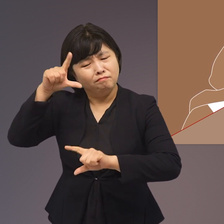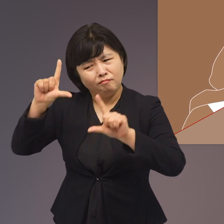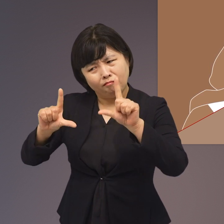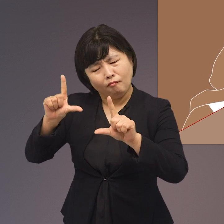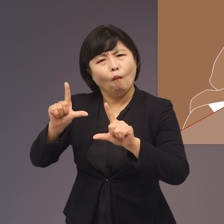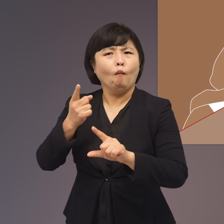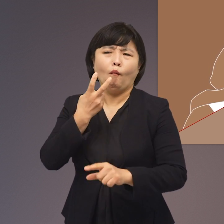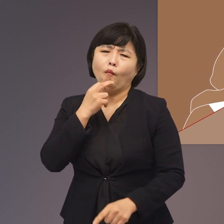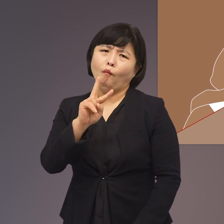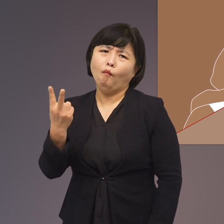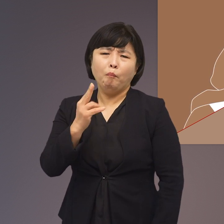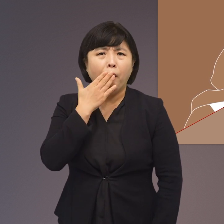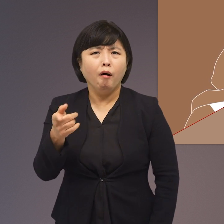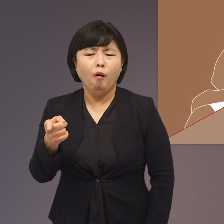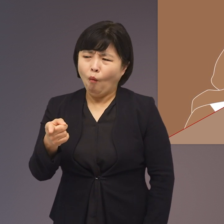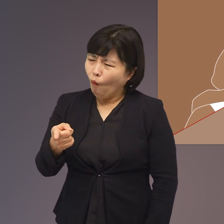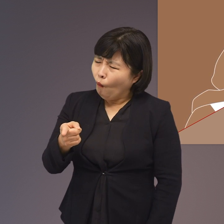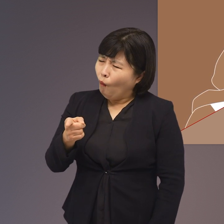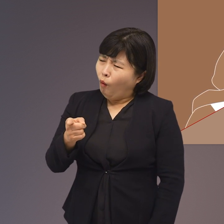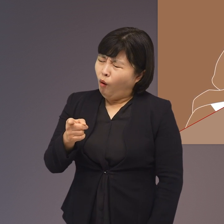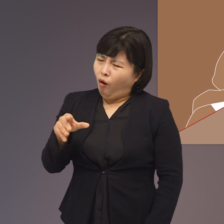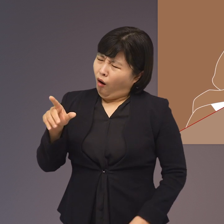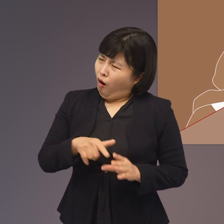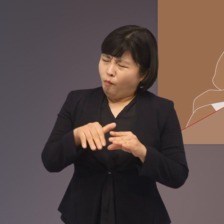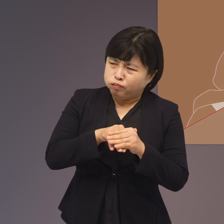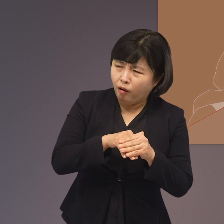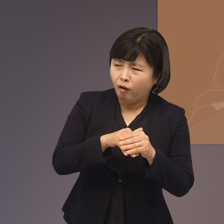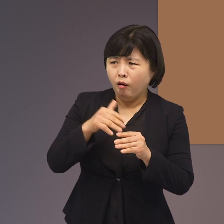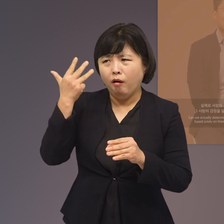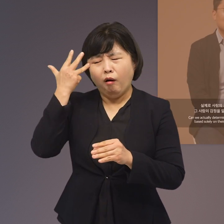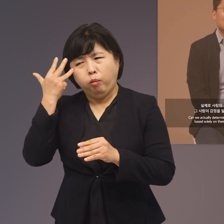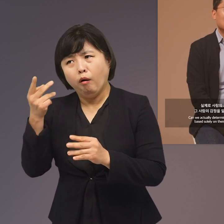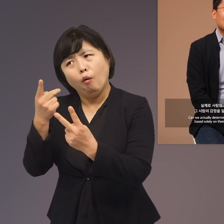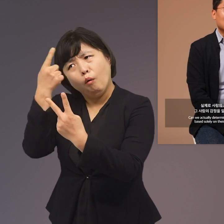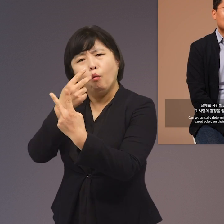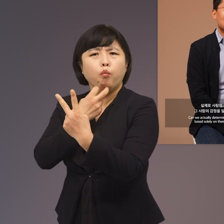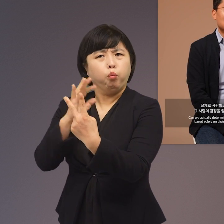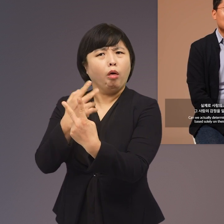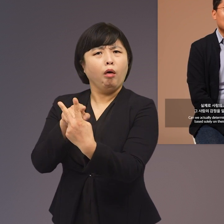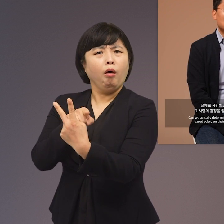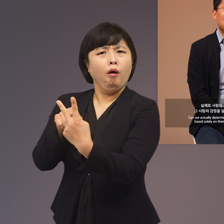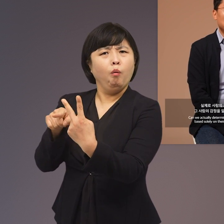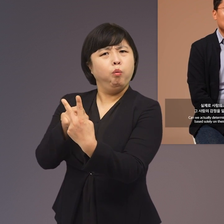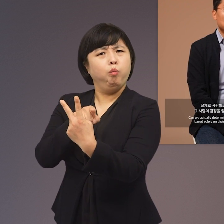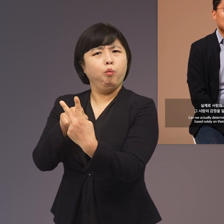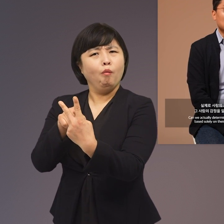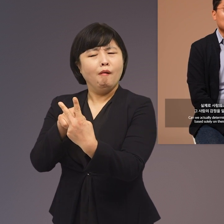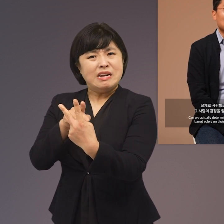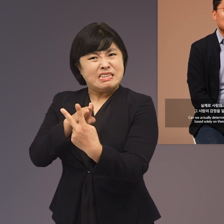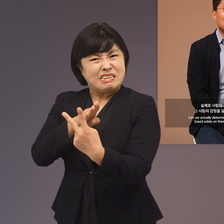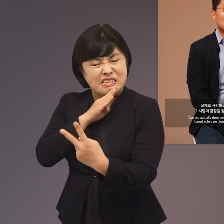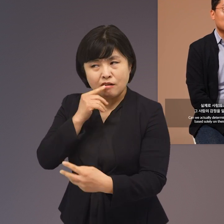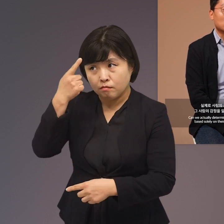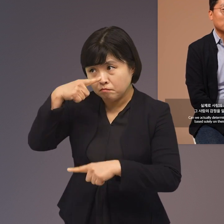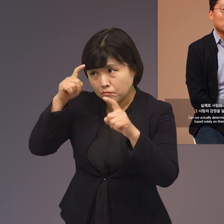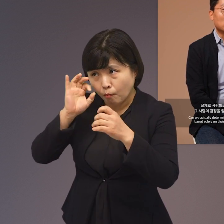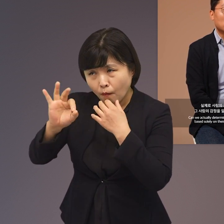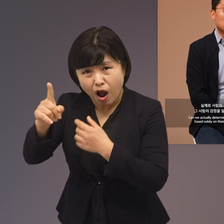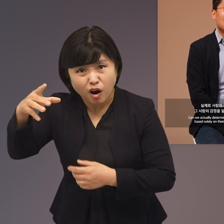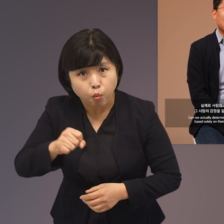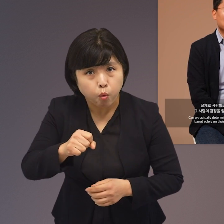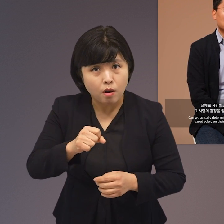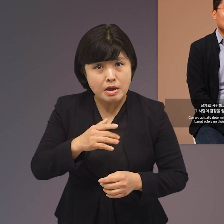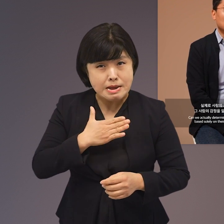저는 아무리 봐도 두 가지로 다 읽힐 것 같기는 해요. 자, 실제로 사람의 표정만 가지고 그